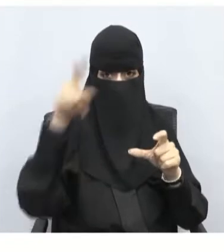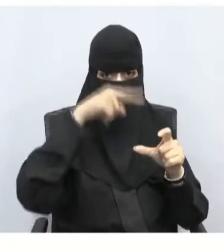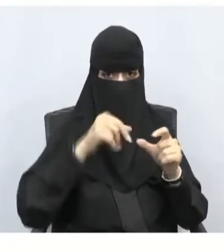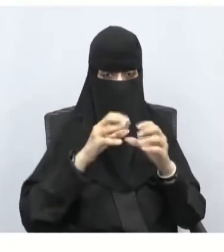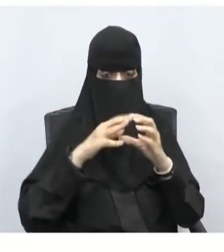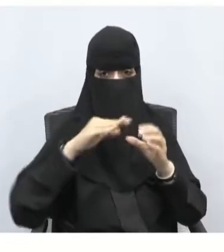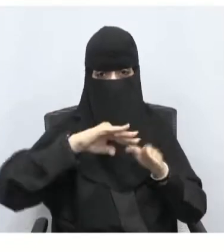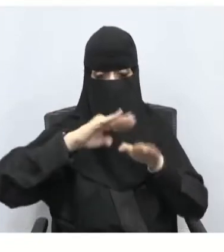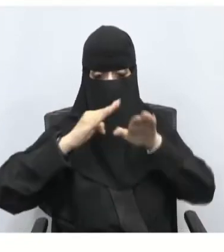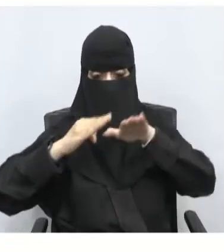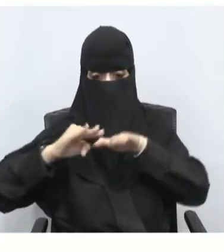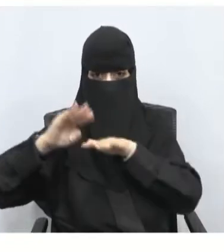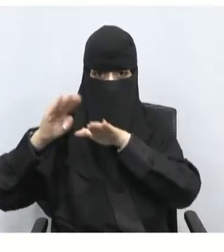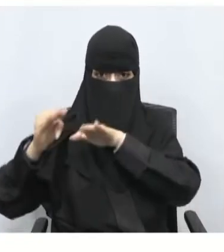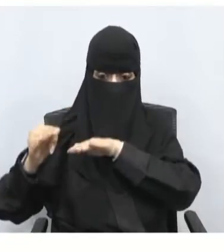الموجات،